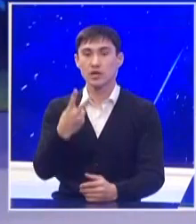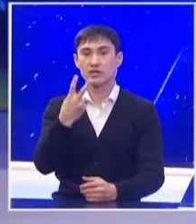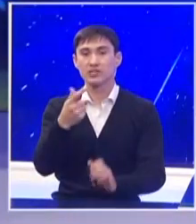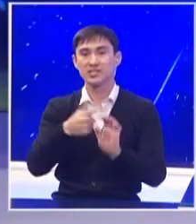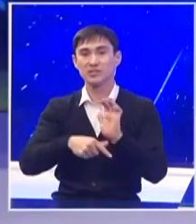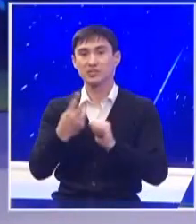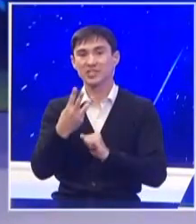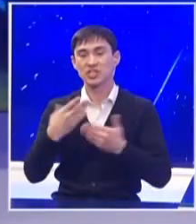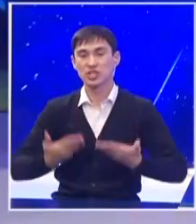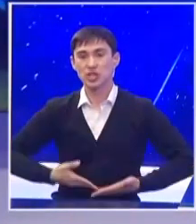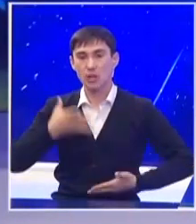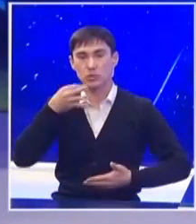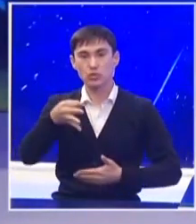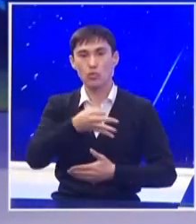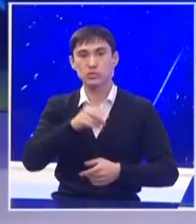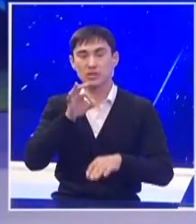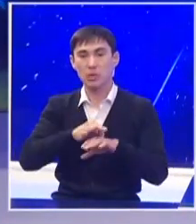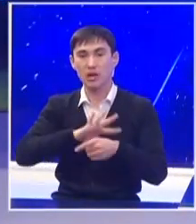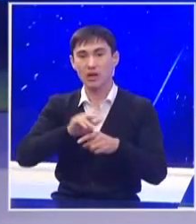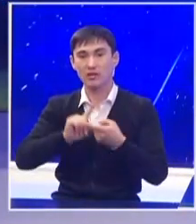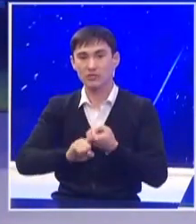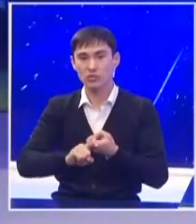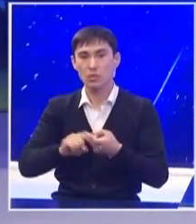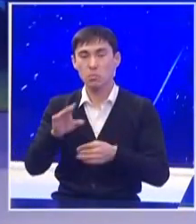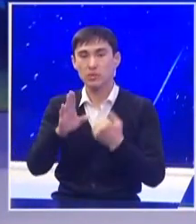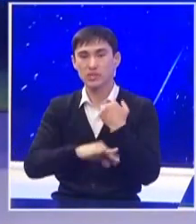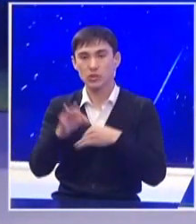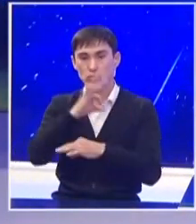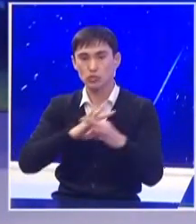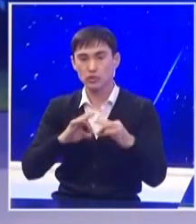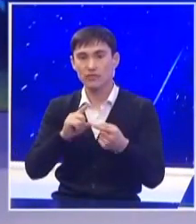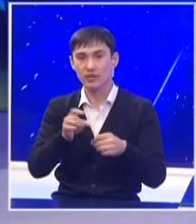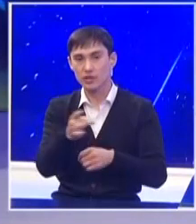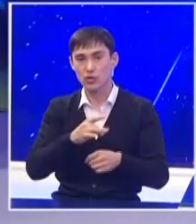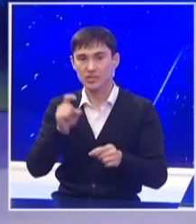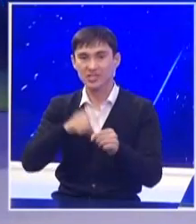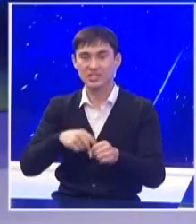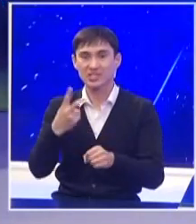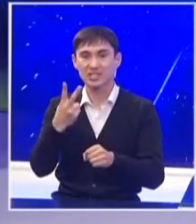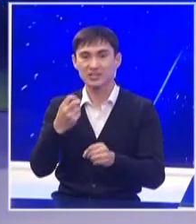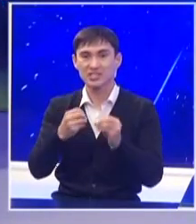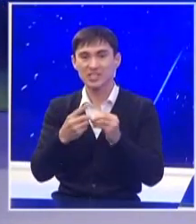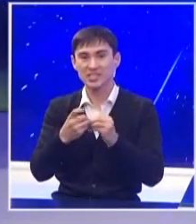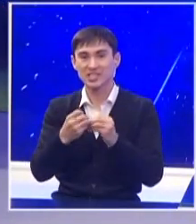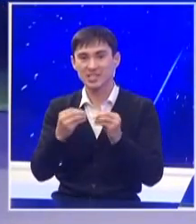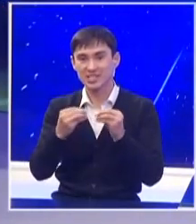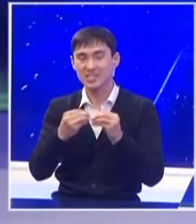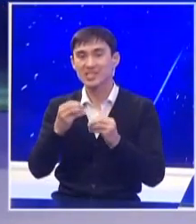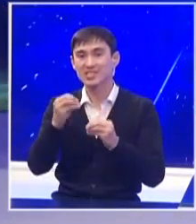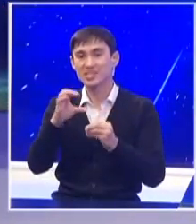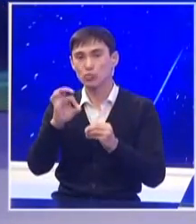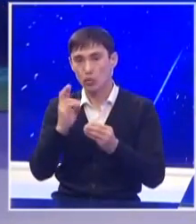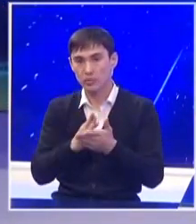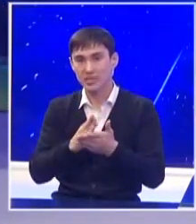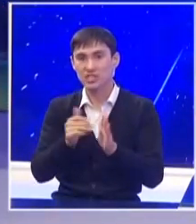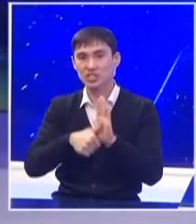273 жителя Алматинской области заболели коронавирусом за последние сутки. В регионе зарегистрировано 210 симптомных и 63